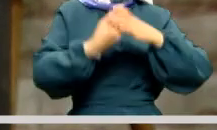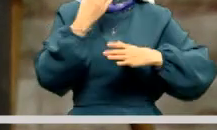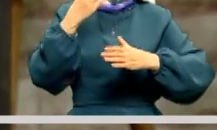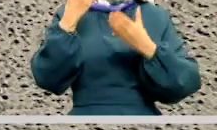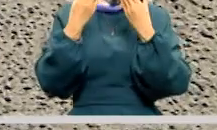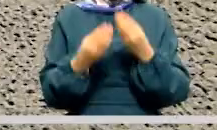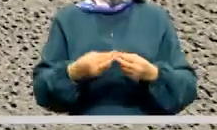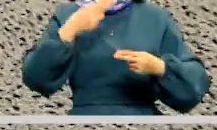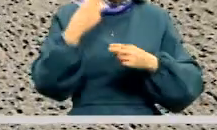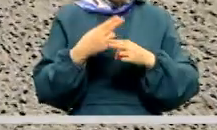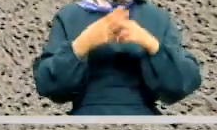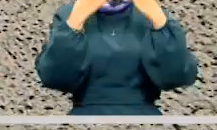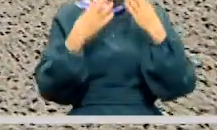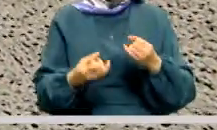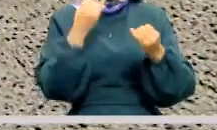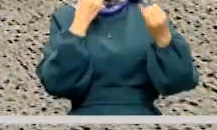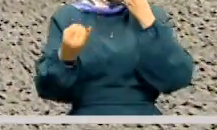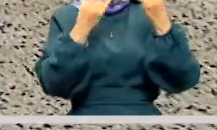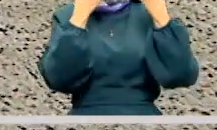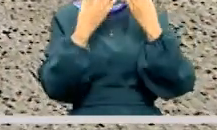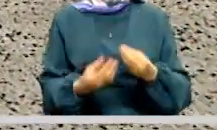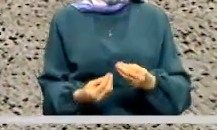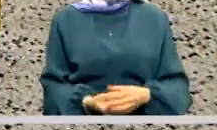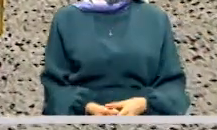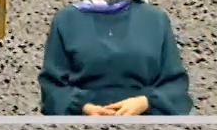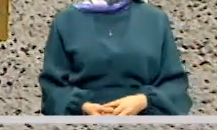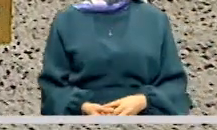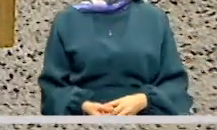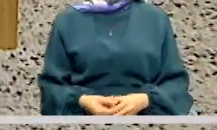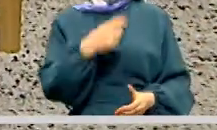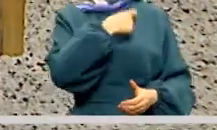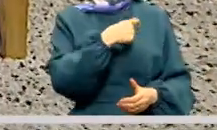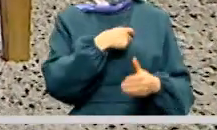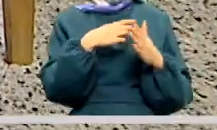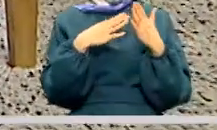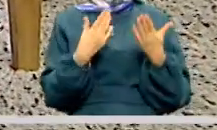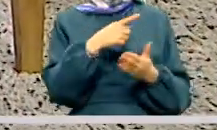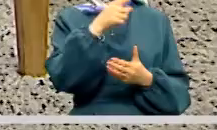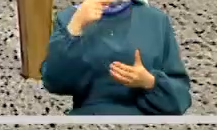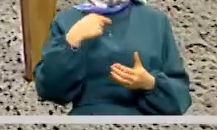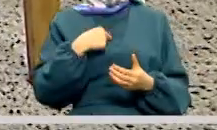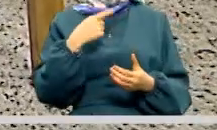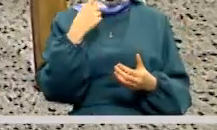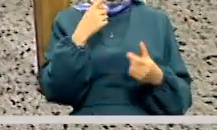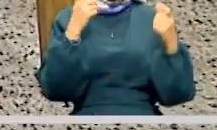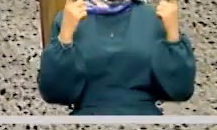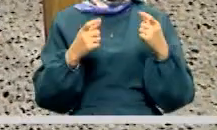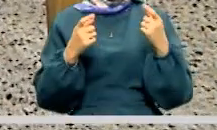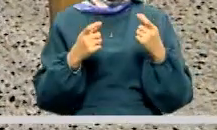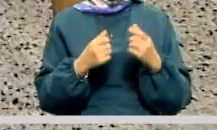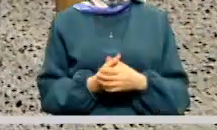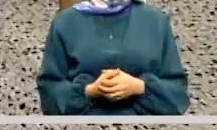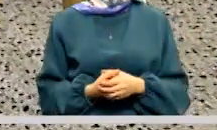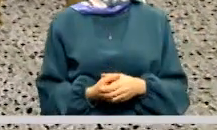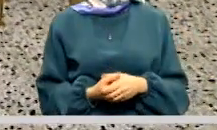aceleci olma tartışmacı olma Kuran ifadesidir Bunlar özelliklerini acaba biz bir atölyeden bir tezgahtan geçirerek